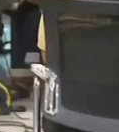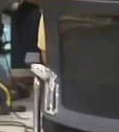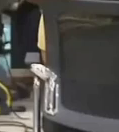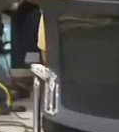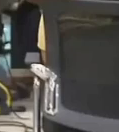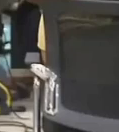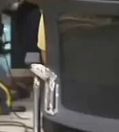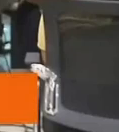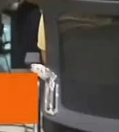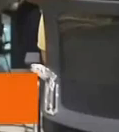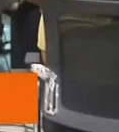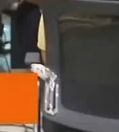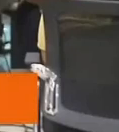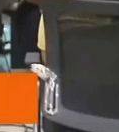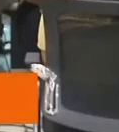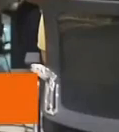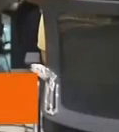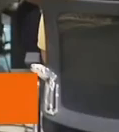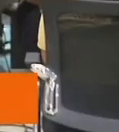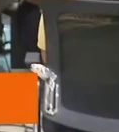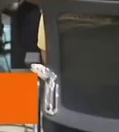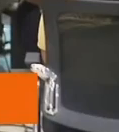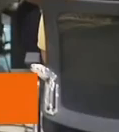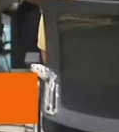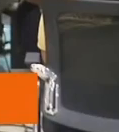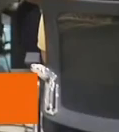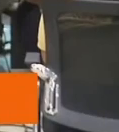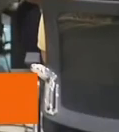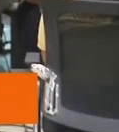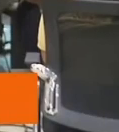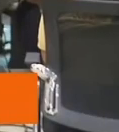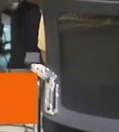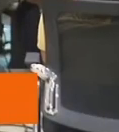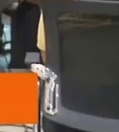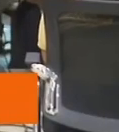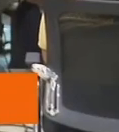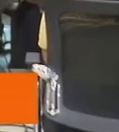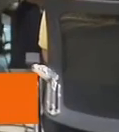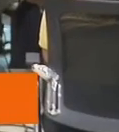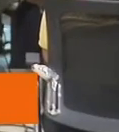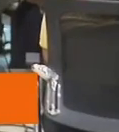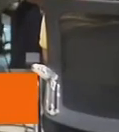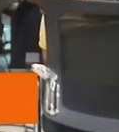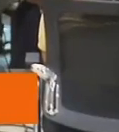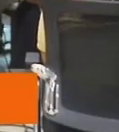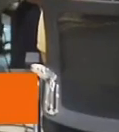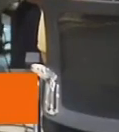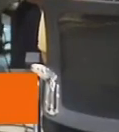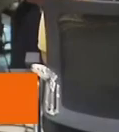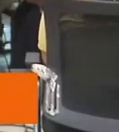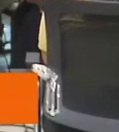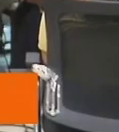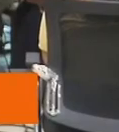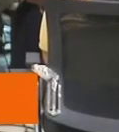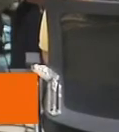ชิก ค่ะและช่วงต้นของการประชุมนะคะประธานสภาผู้แทนราษฎรค่ะได้แจ้งให้ที่ประชุมรับทราบถึงการสิ้นสุดสมาชิกภา